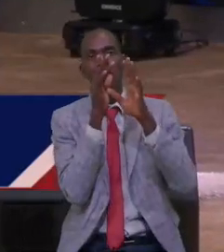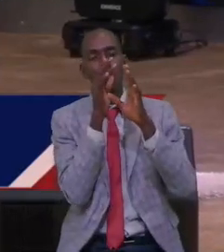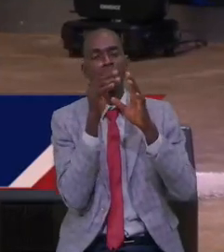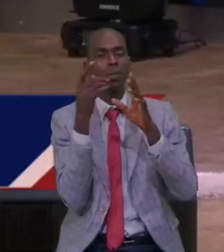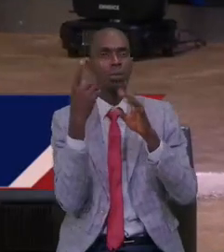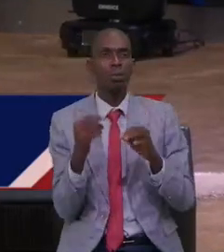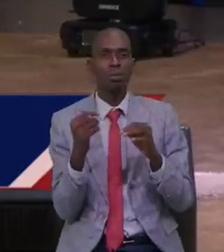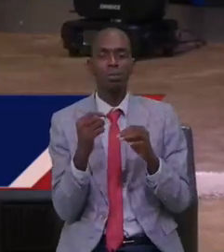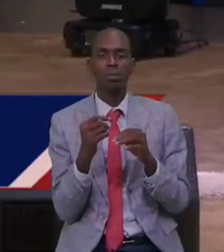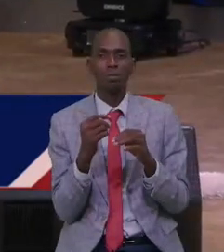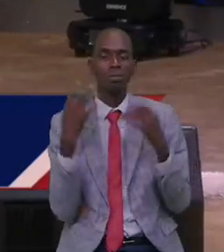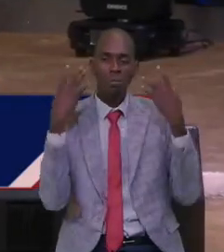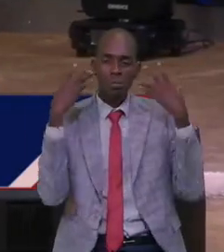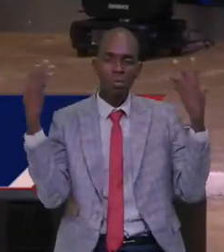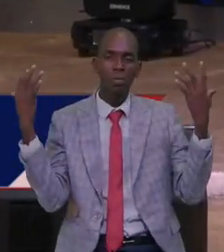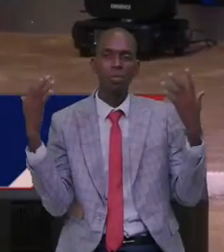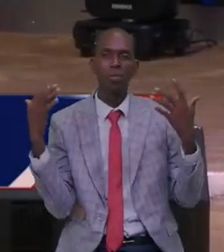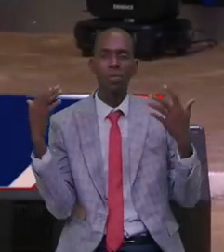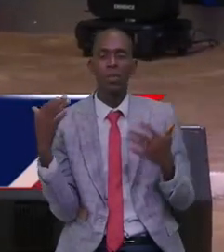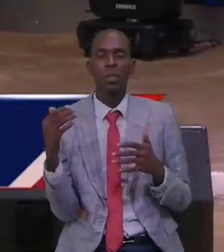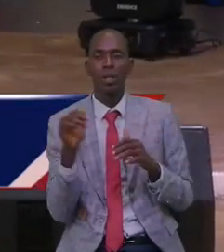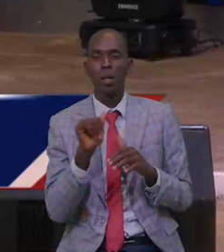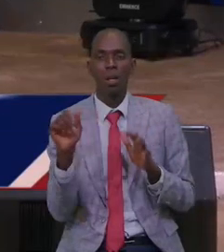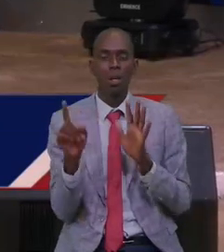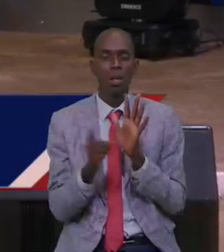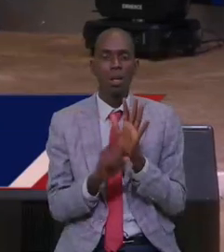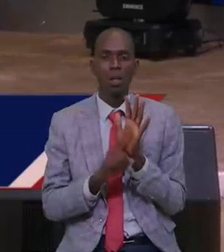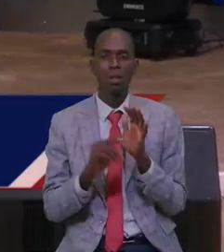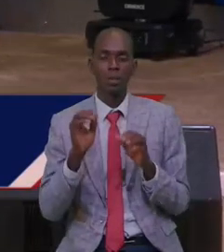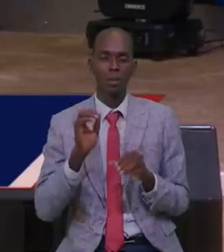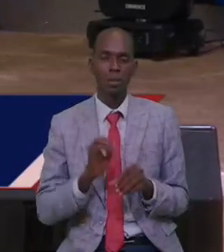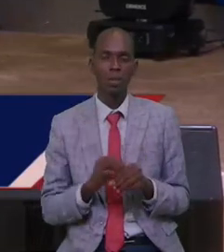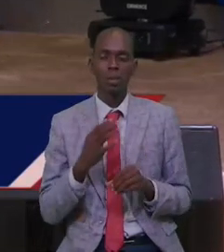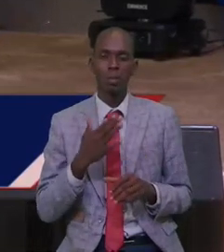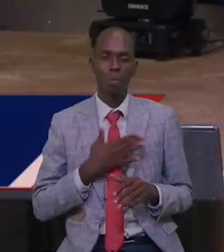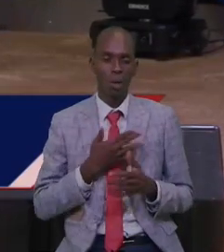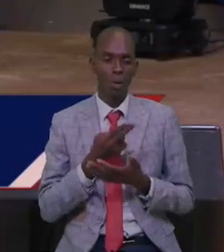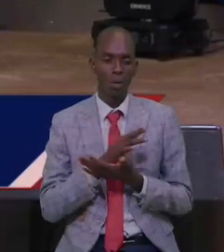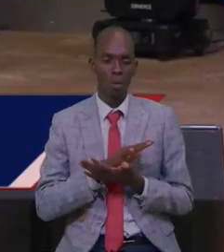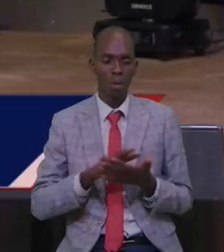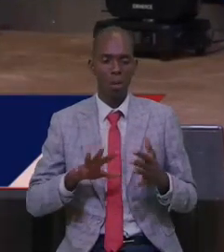Sion, faites-la retentir sur ma montagne sainte,